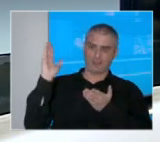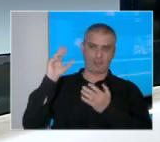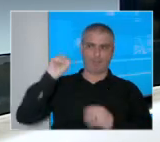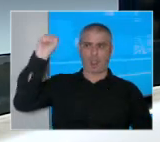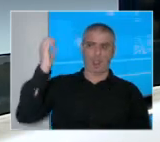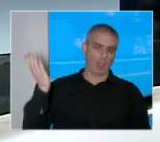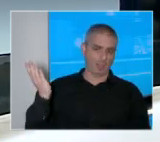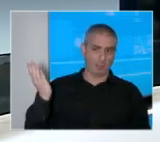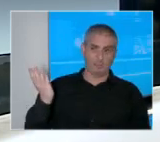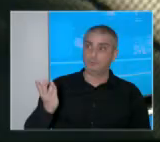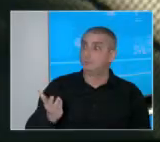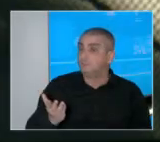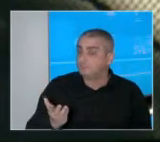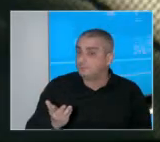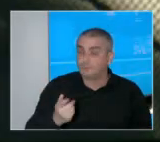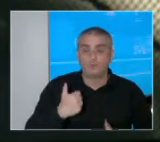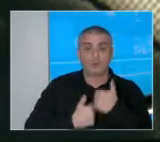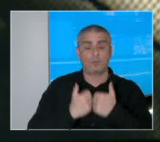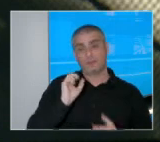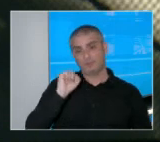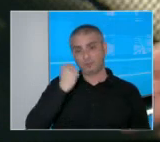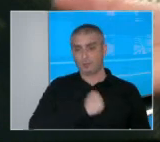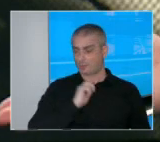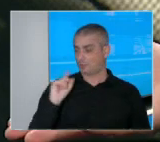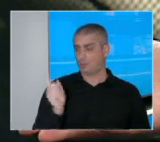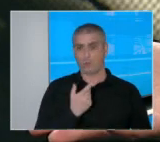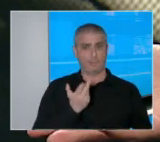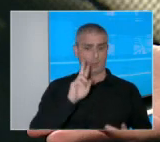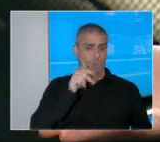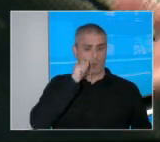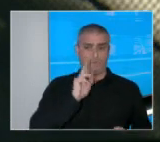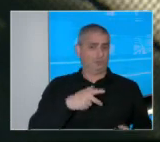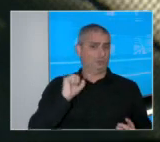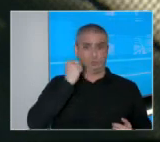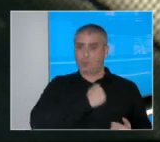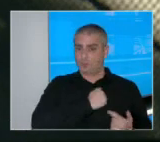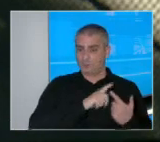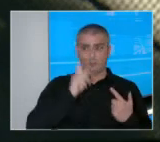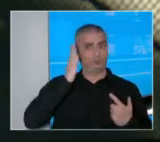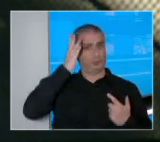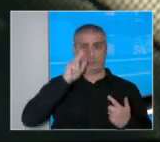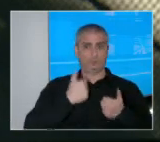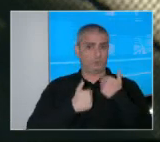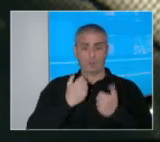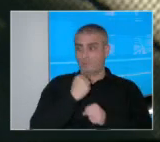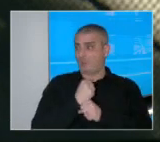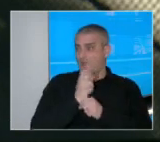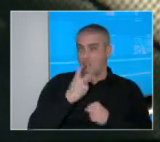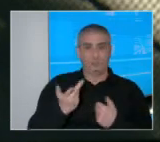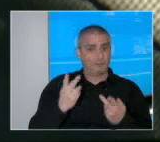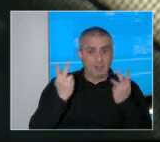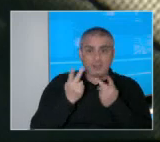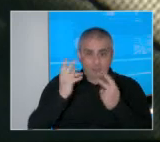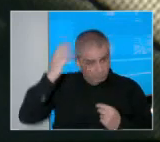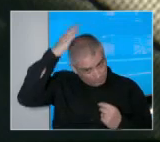הכהניסטי? התשובה היא שמועמדים של הציונות הדתית יש בכל המפלגות. גם יש בכחול לבן מועמדים של הציונות הדתית, יש ביש עתיד מועמדים, בעבודה. אם אתה